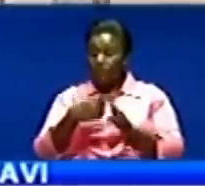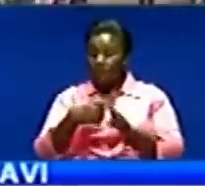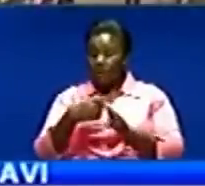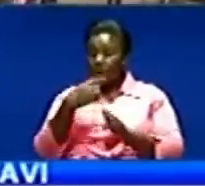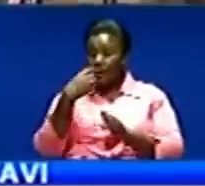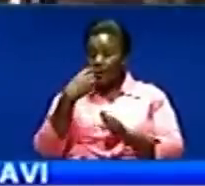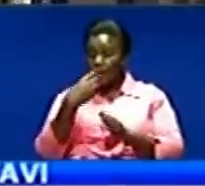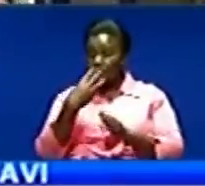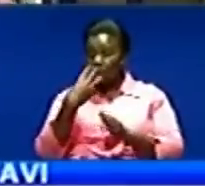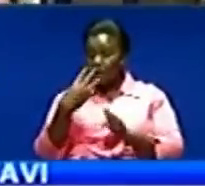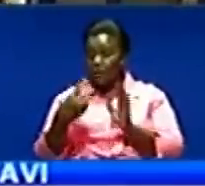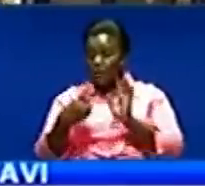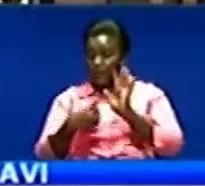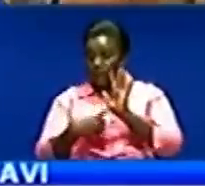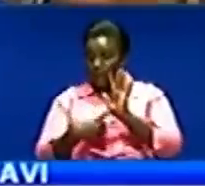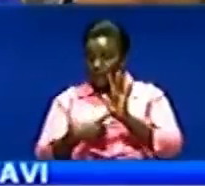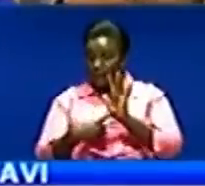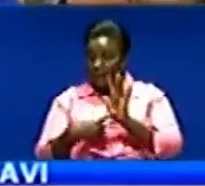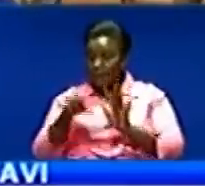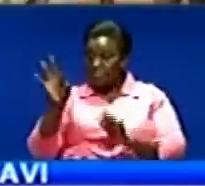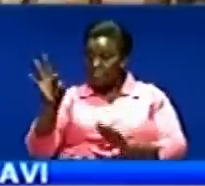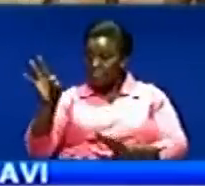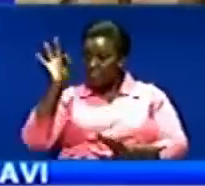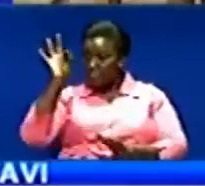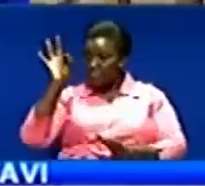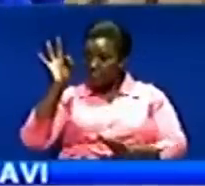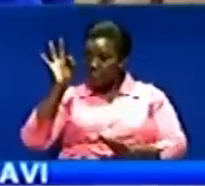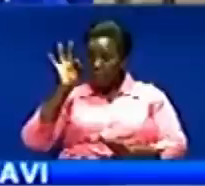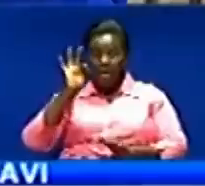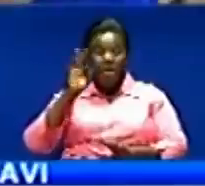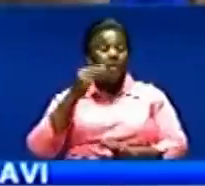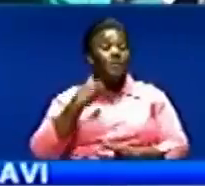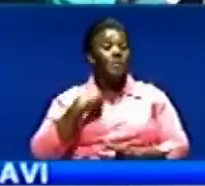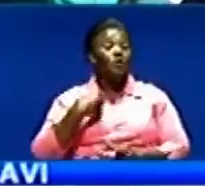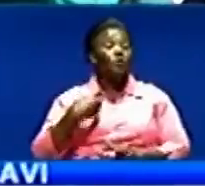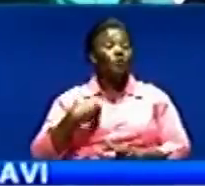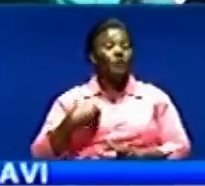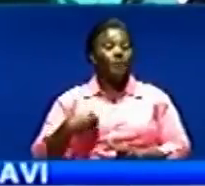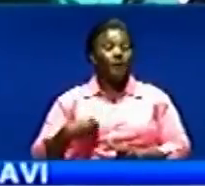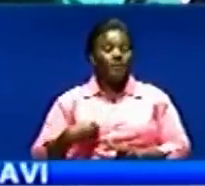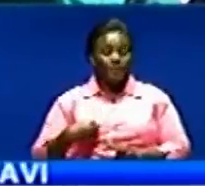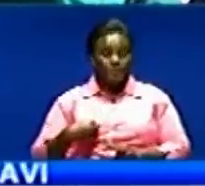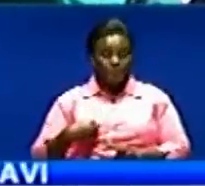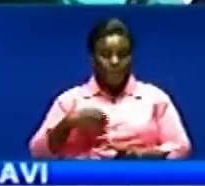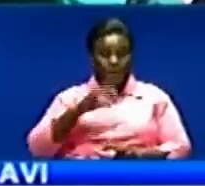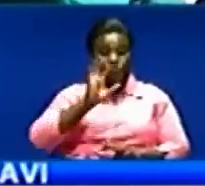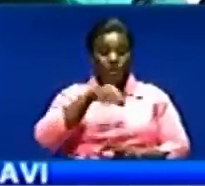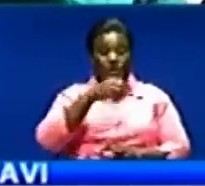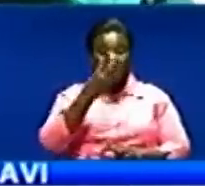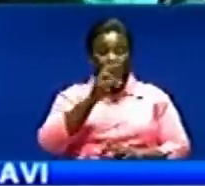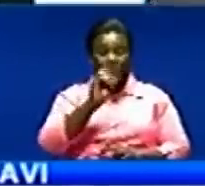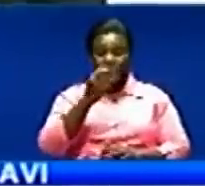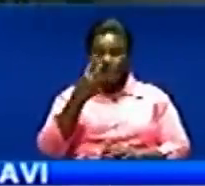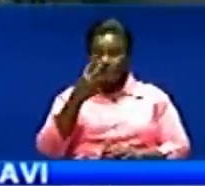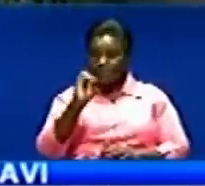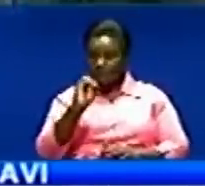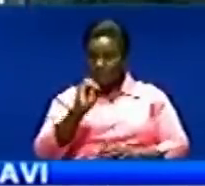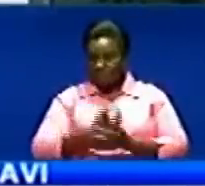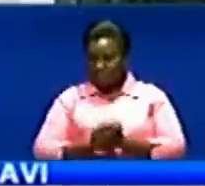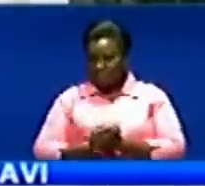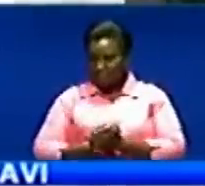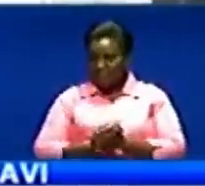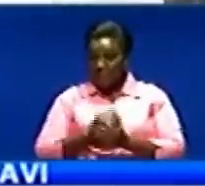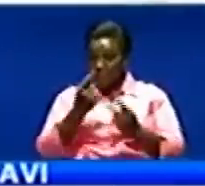5936 wamechaguliwa kujiunga na masomo ya sekondari mkoani Katavi kwa mwaka 2020.